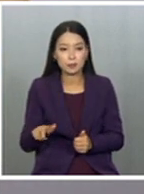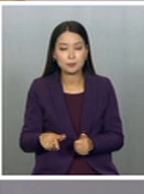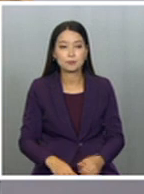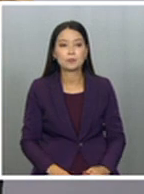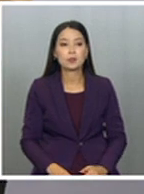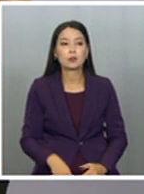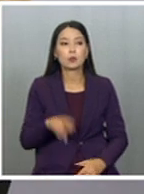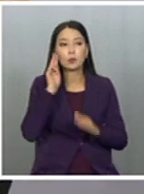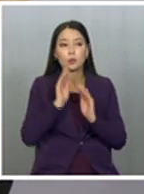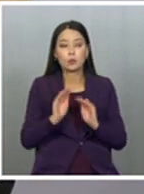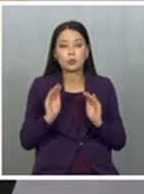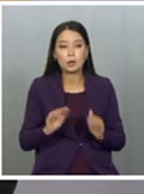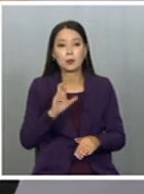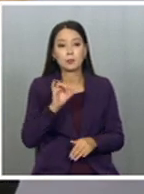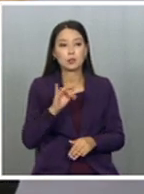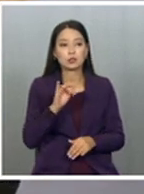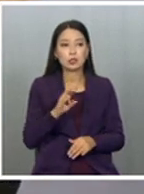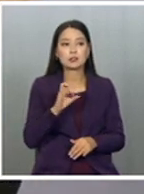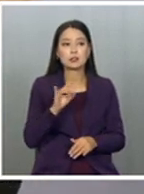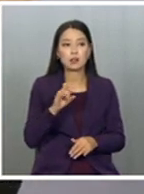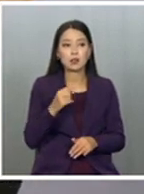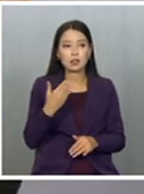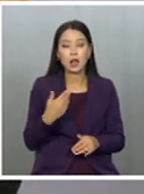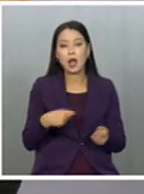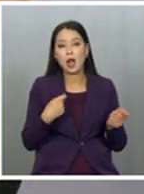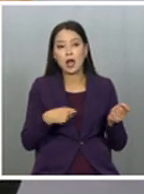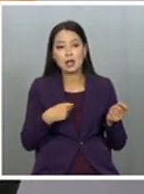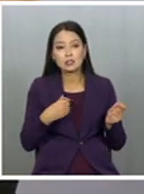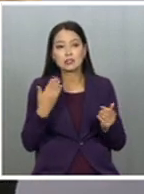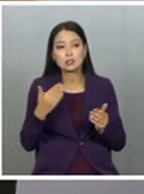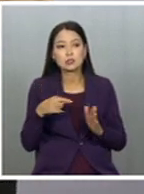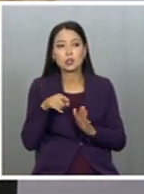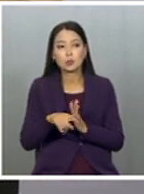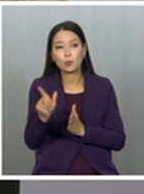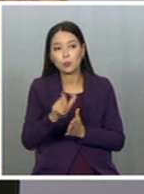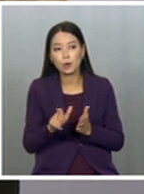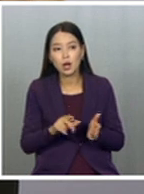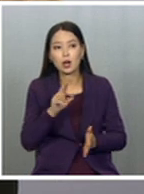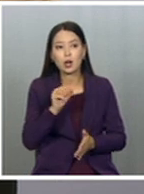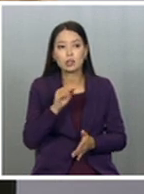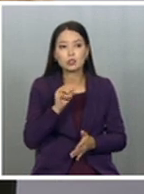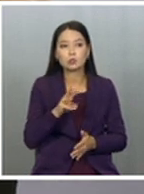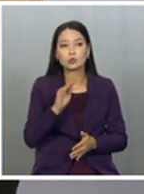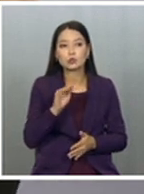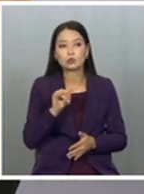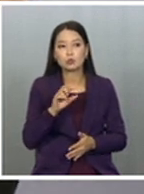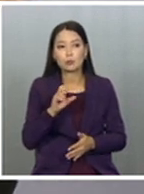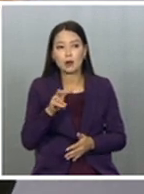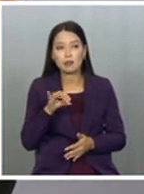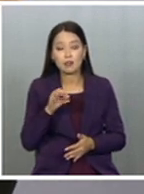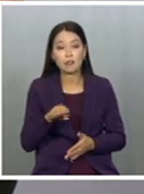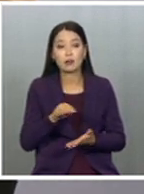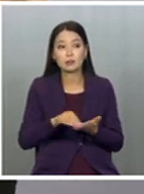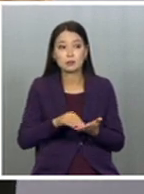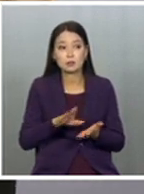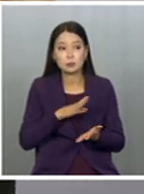Оқушылар, Біржан Сара айтысының сюжеті бойынша Қажым Жұмалиев либретті жазған, ал 1946